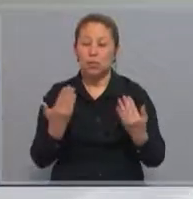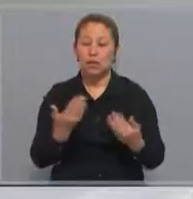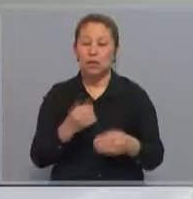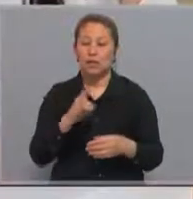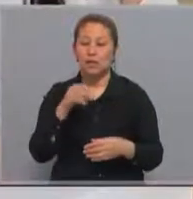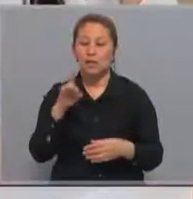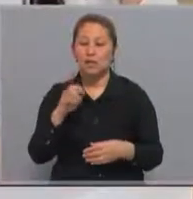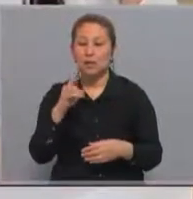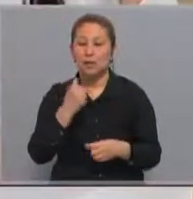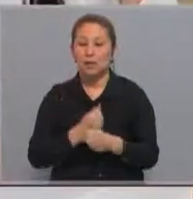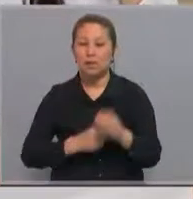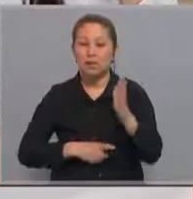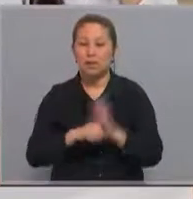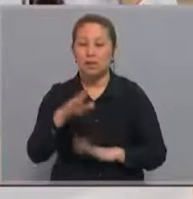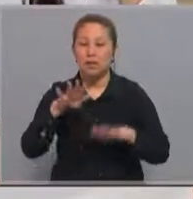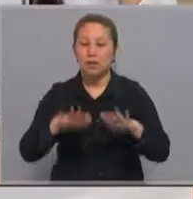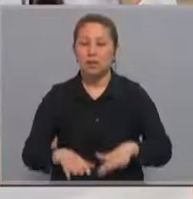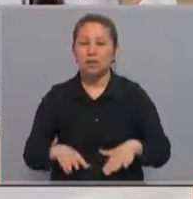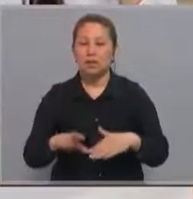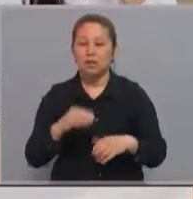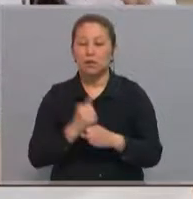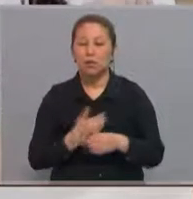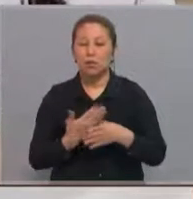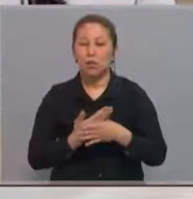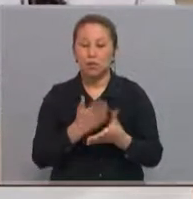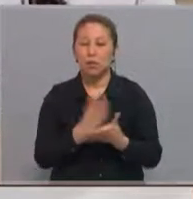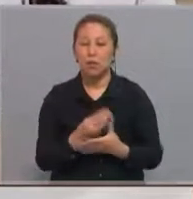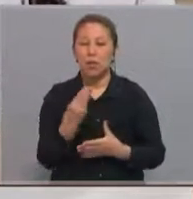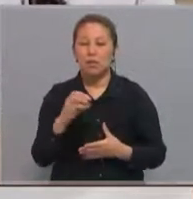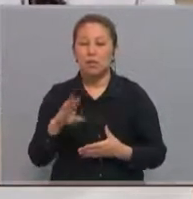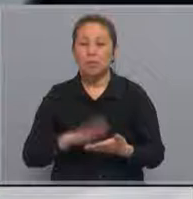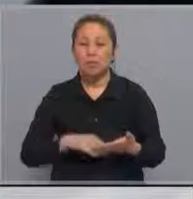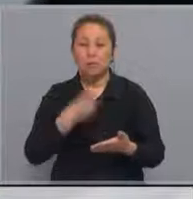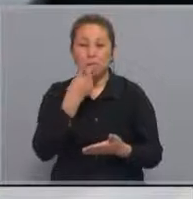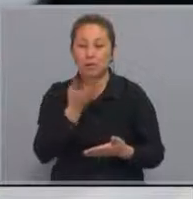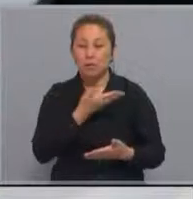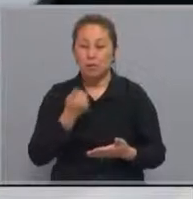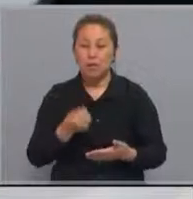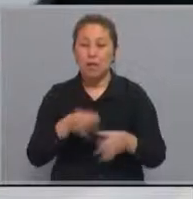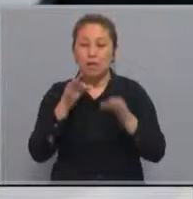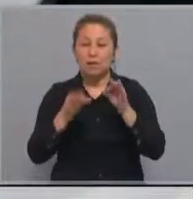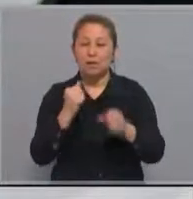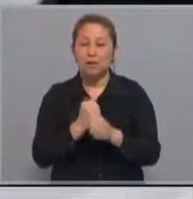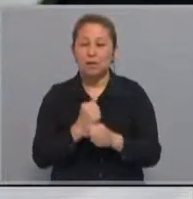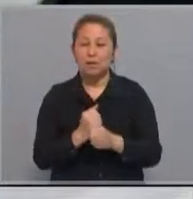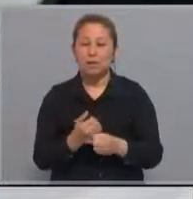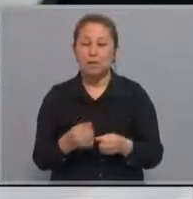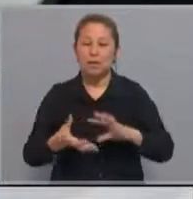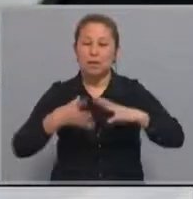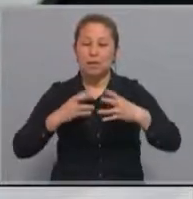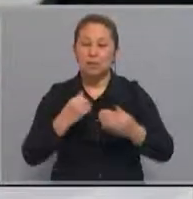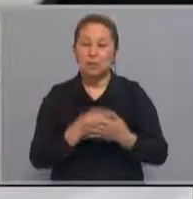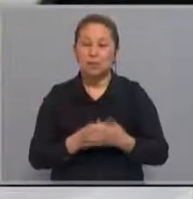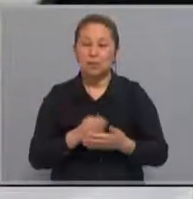кірістер департаментінен бастап, жергілікті атқарушы органдар қолдап отыр. Біздің шағымдарымыз қаралмады, тіпті заңсыз іс қозғап, есеп